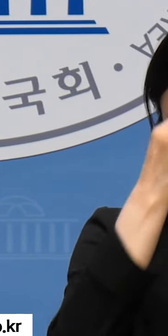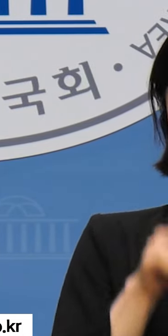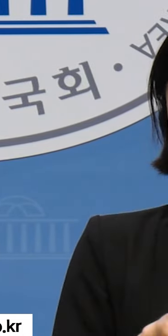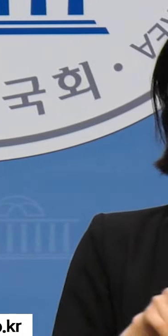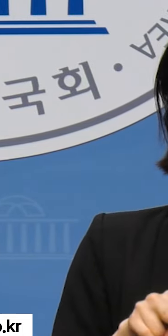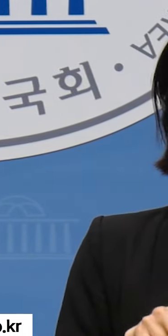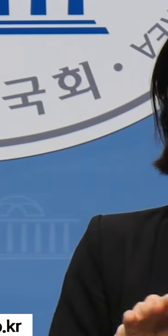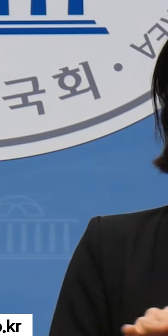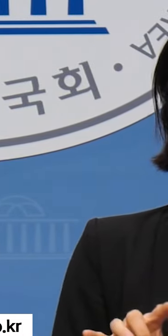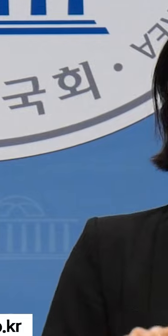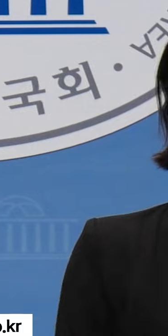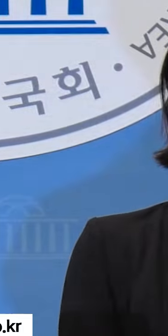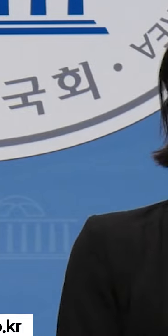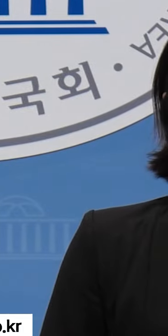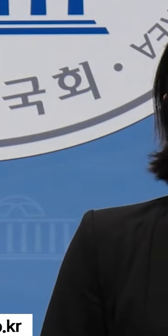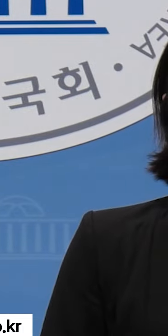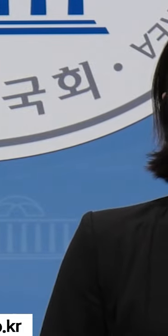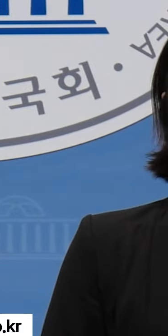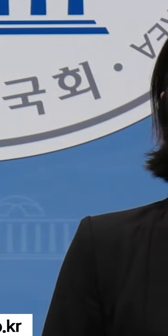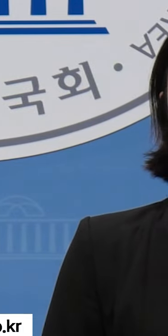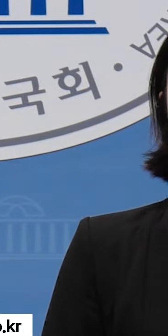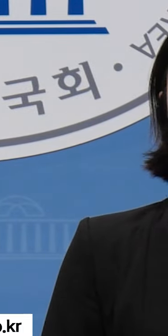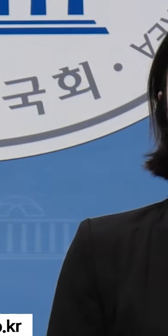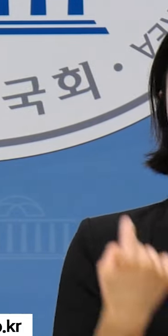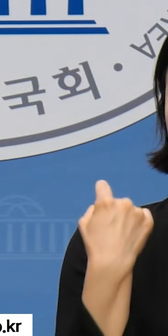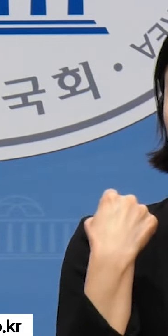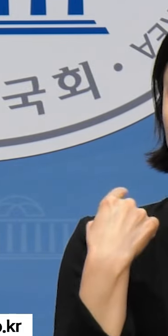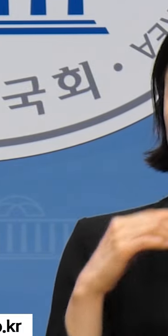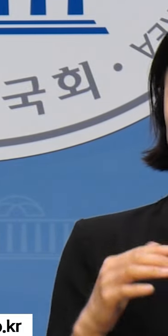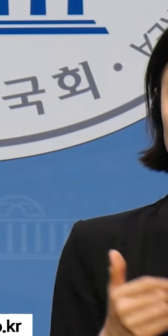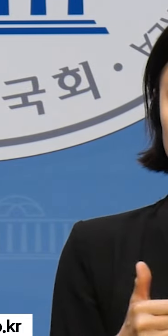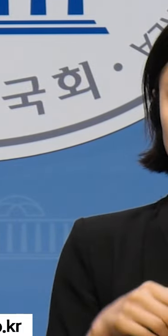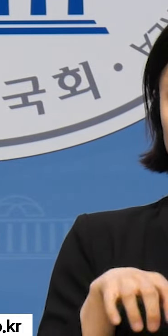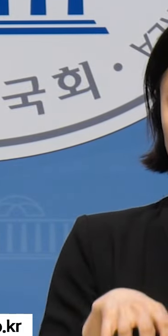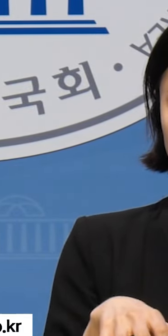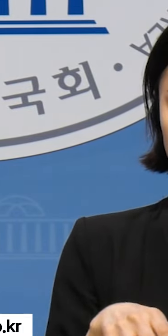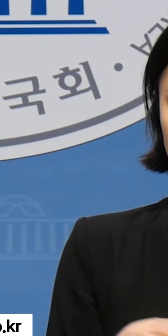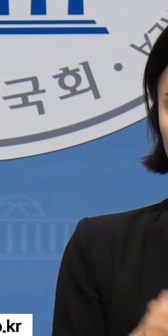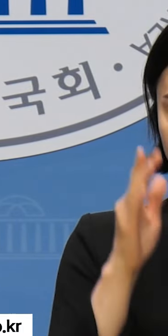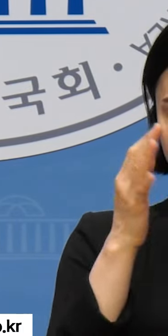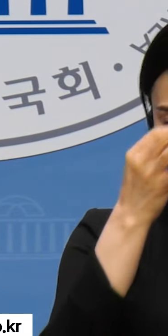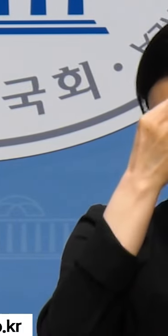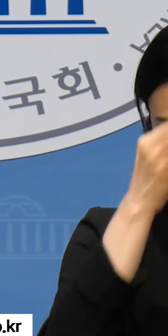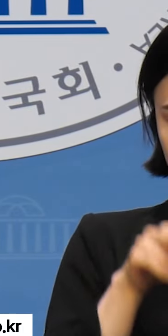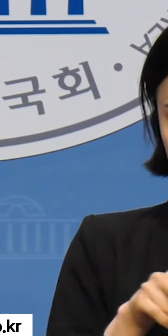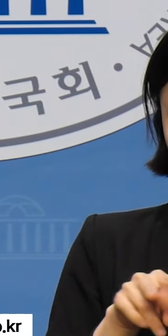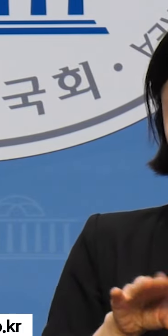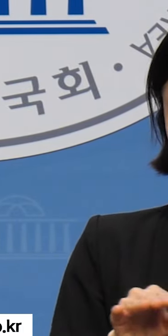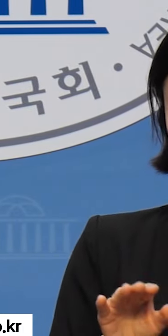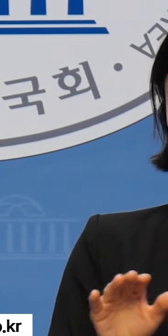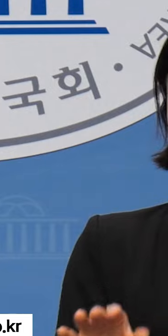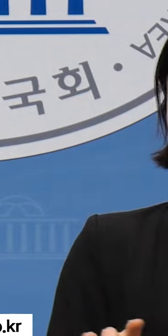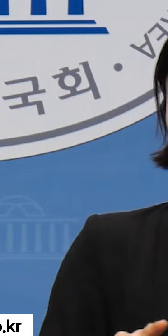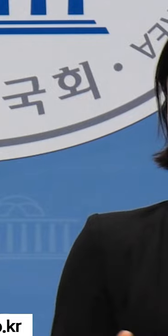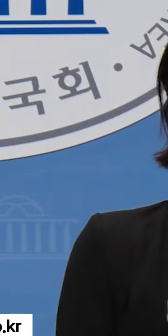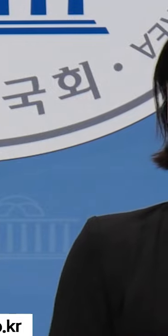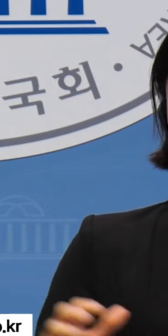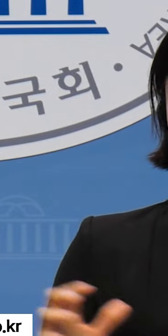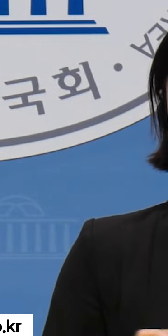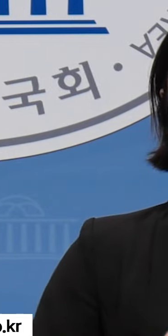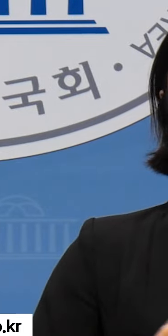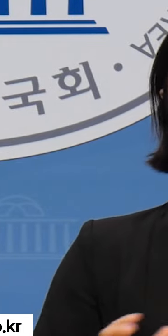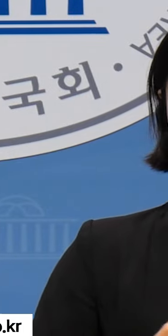정보방송통신위원회 여당 의원들입니다. 예, 어제 우리가 국회 과학기술 정보방송통신위원회 전체 회의를 했습니다. 그